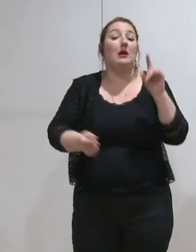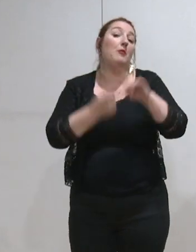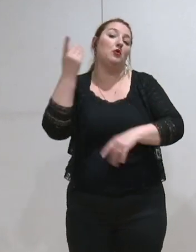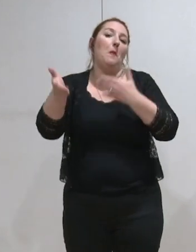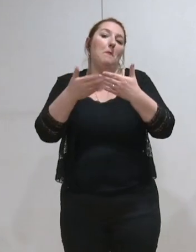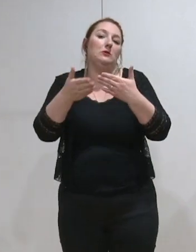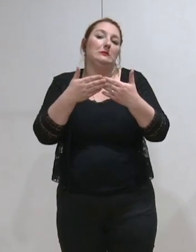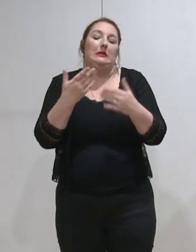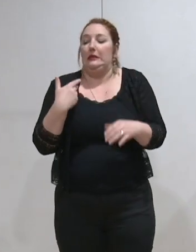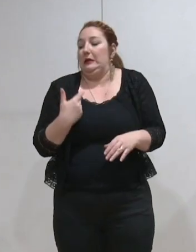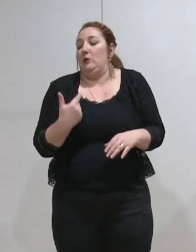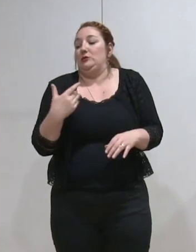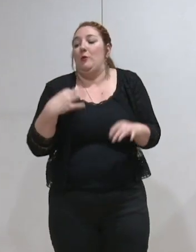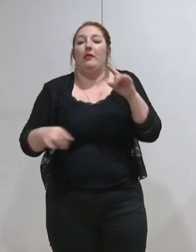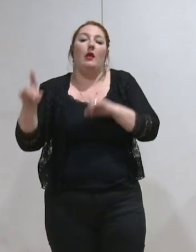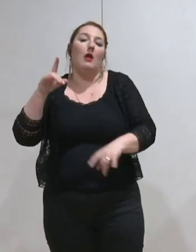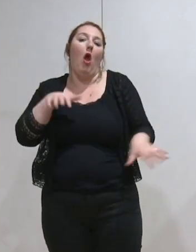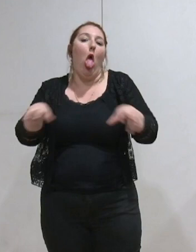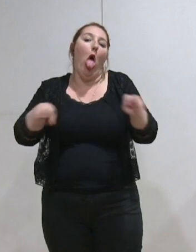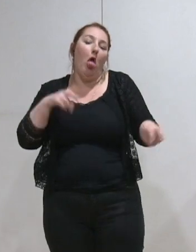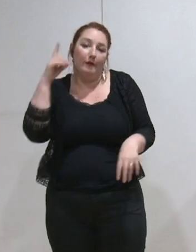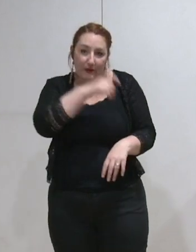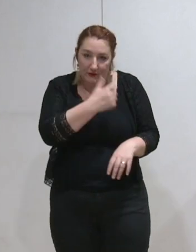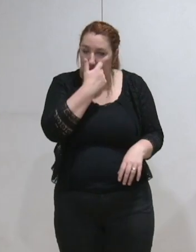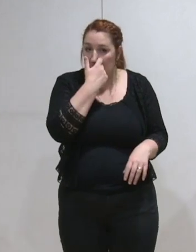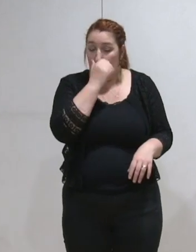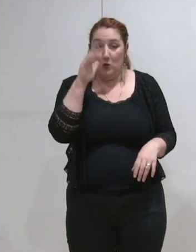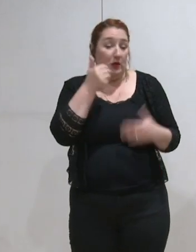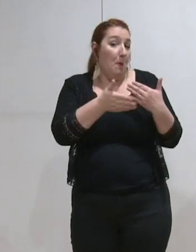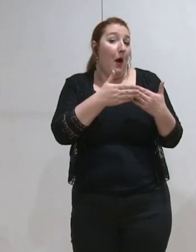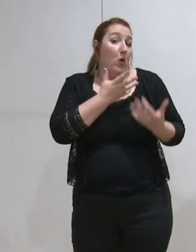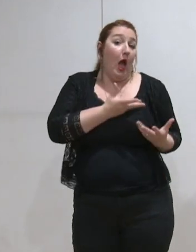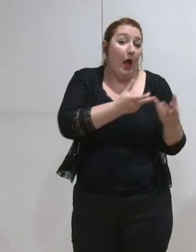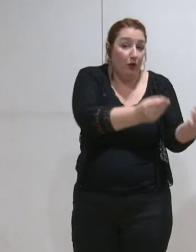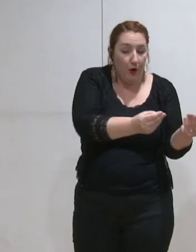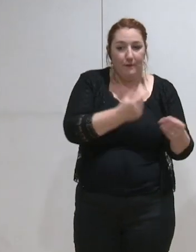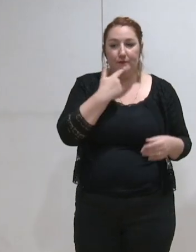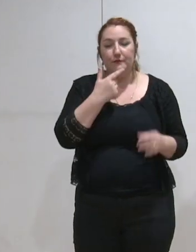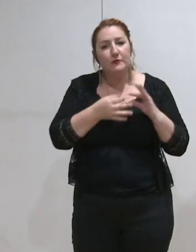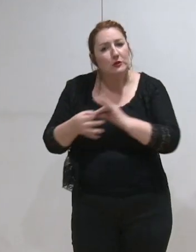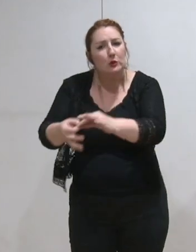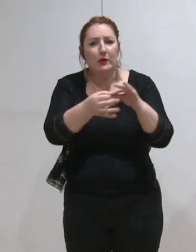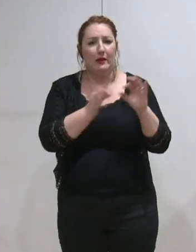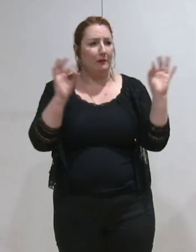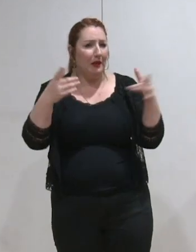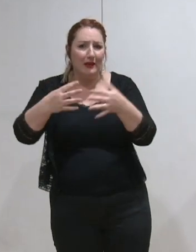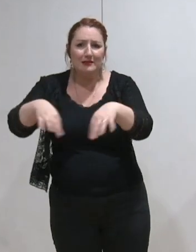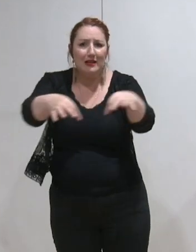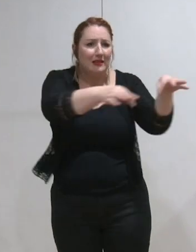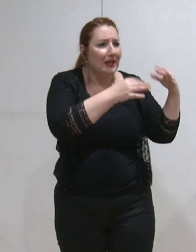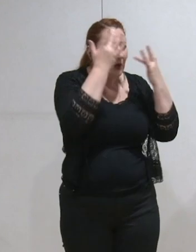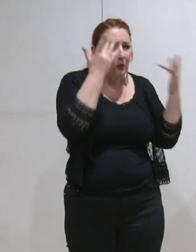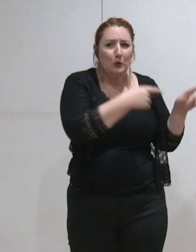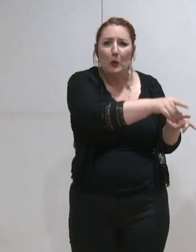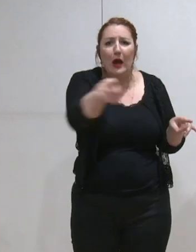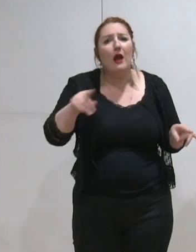pour la semaine dernière et cette solidarité de l'ensemble des salles culturelles de l'agglomération